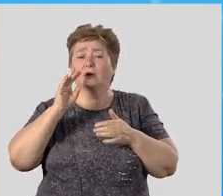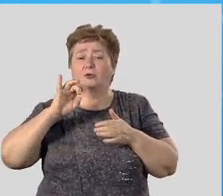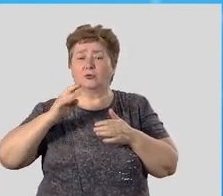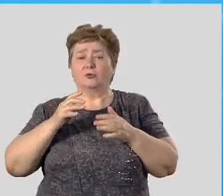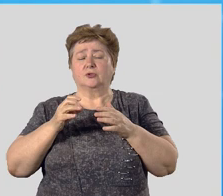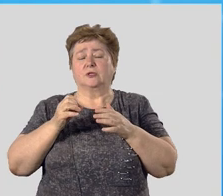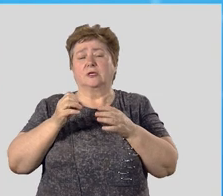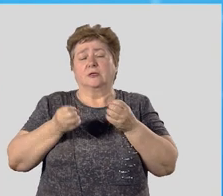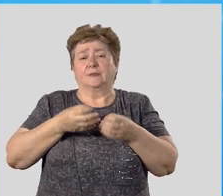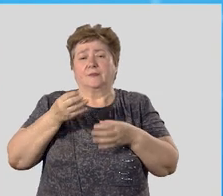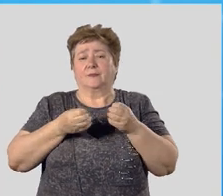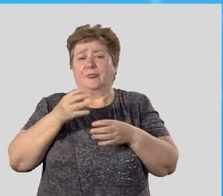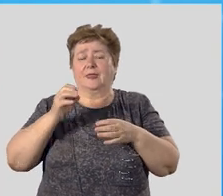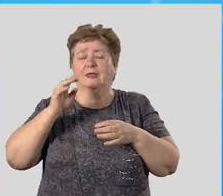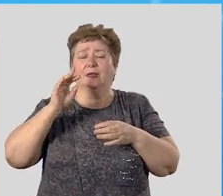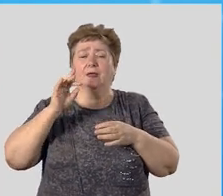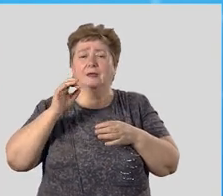при температуре плюс